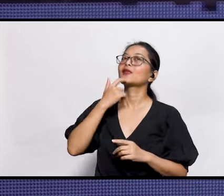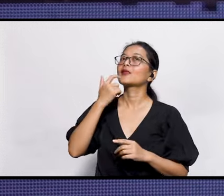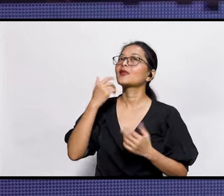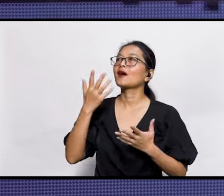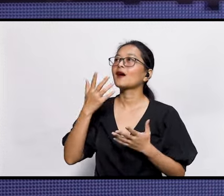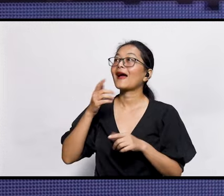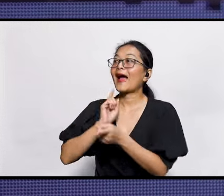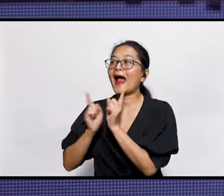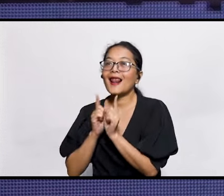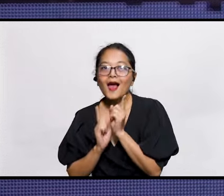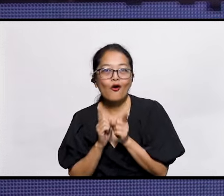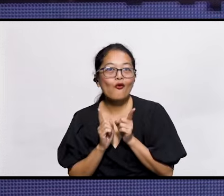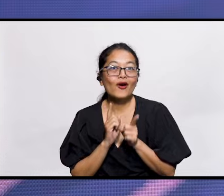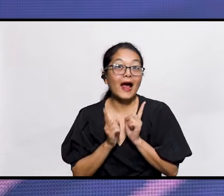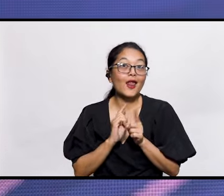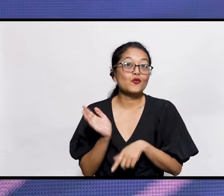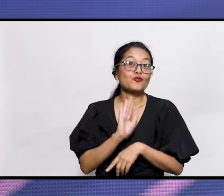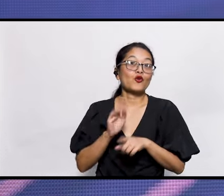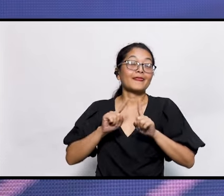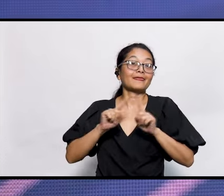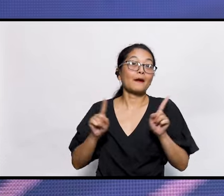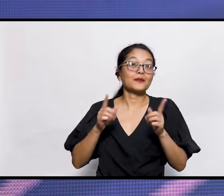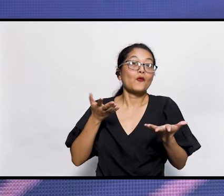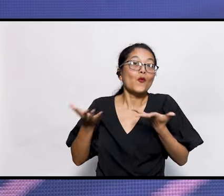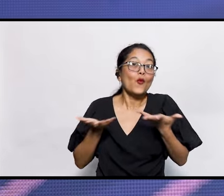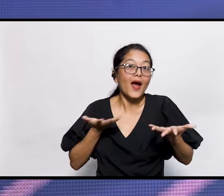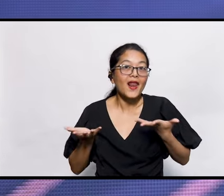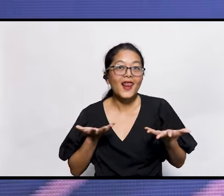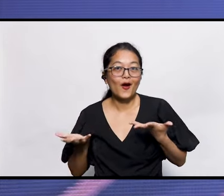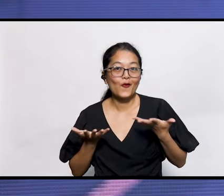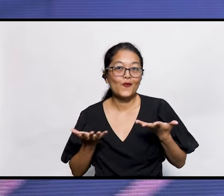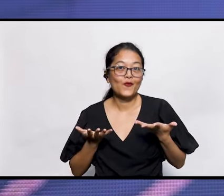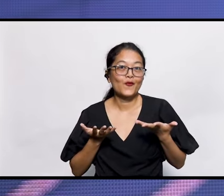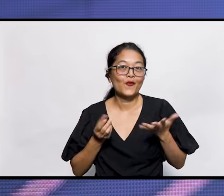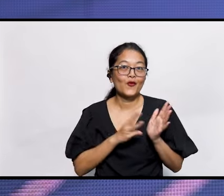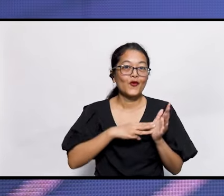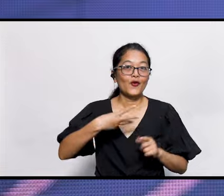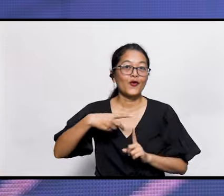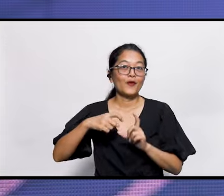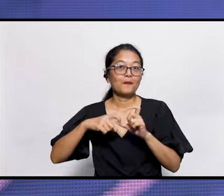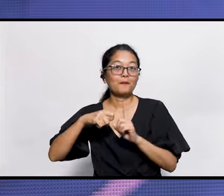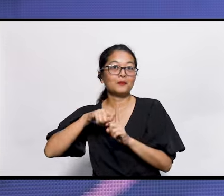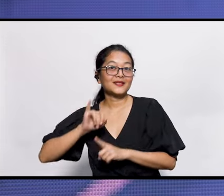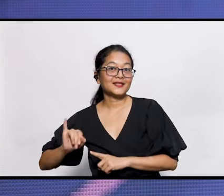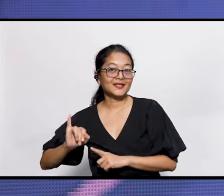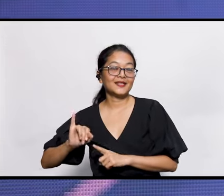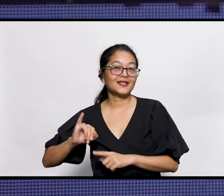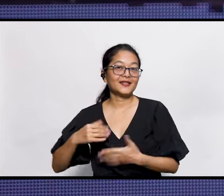if tapi is a matter of even if meskipun